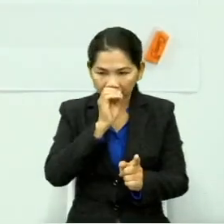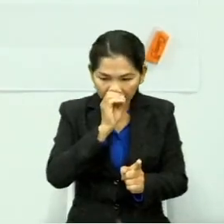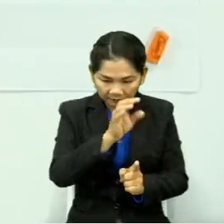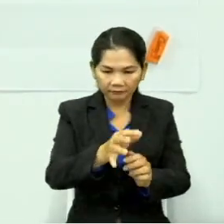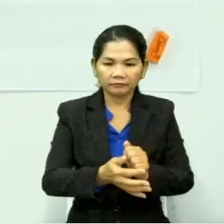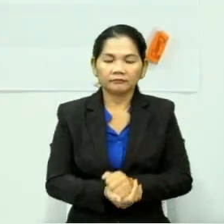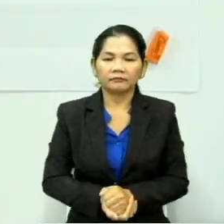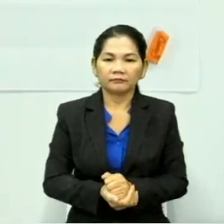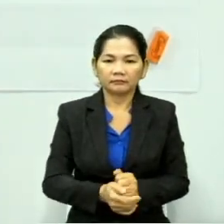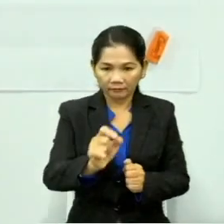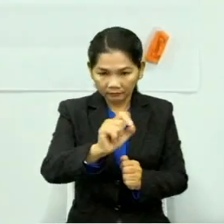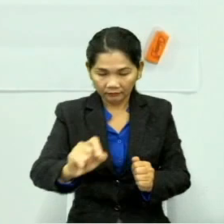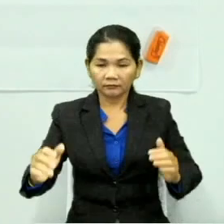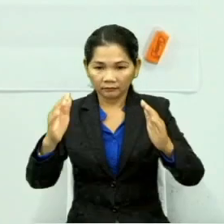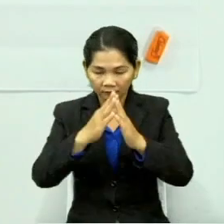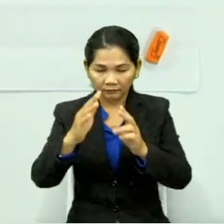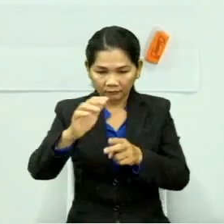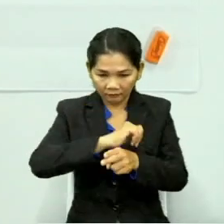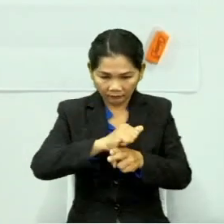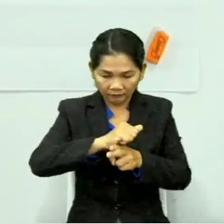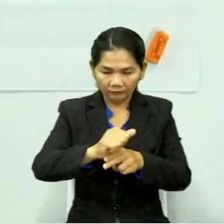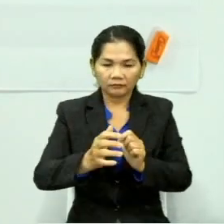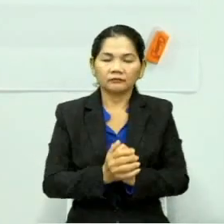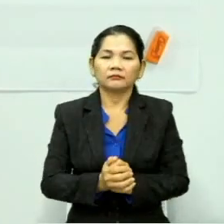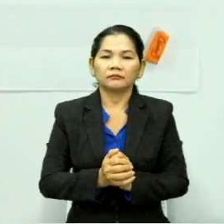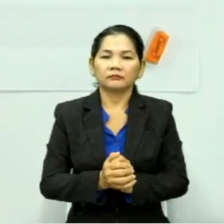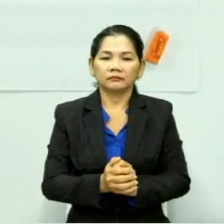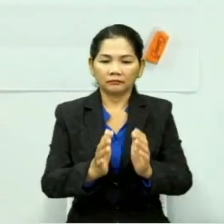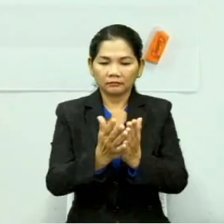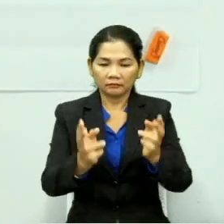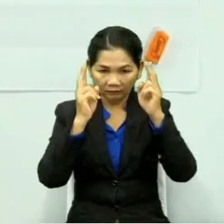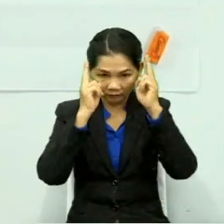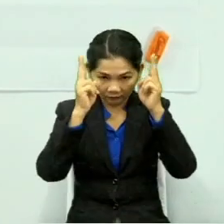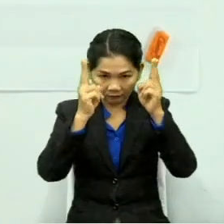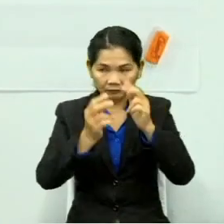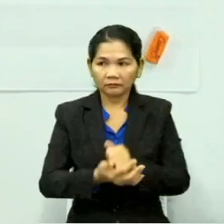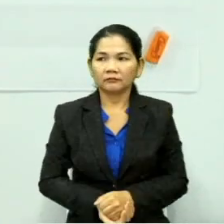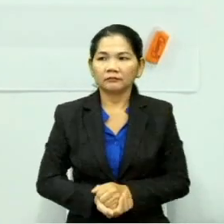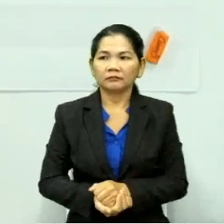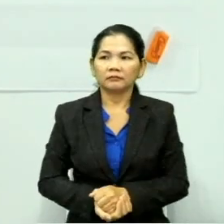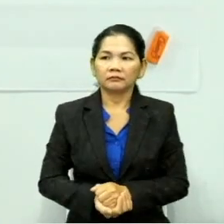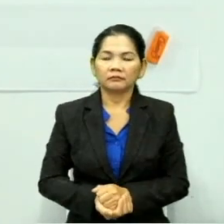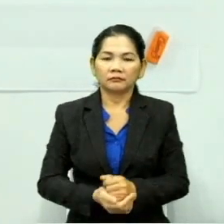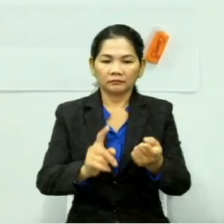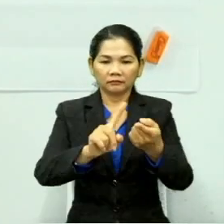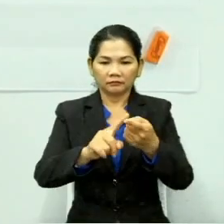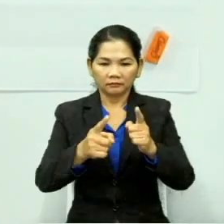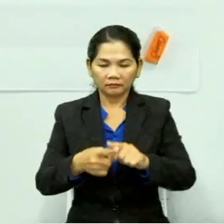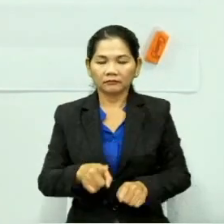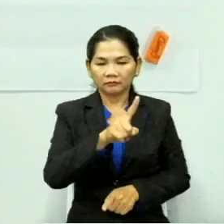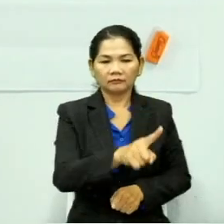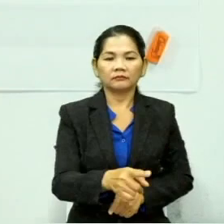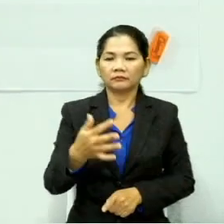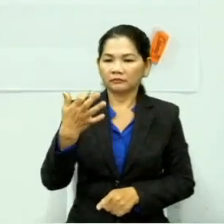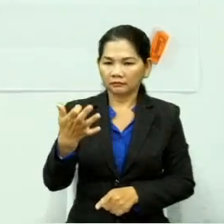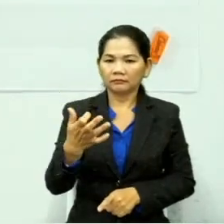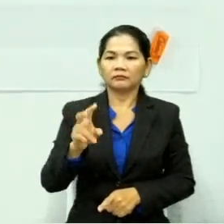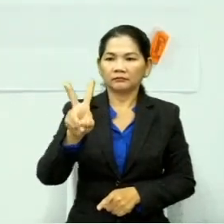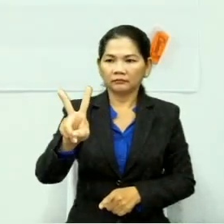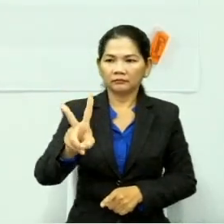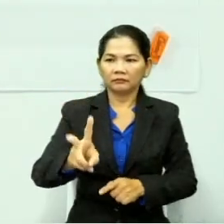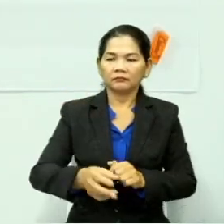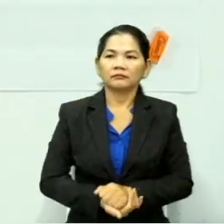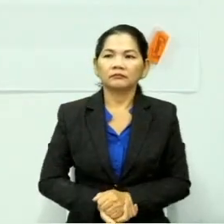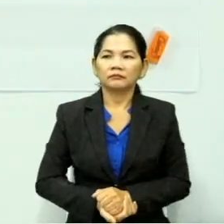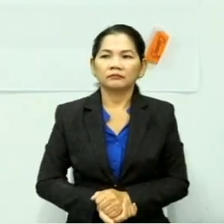thiết chẳng con ai cặp cái cạp tiền ní chả bán chân đi không sập hơi sạc sạc cố tùm bó tí mùi rối bái sớm sập pi nào